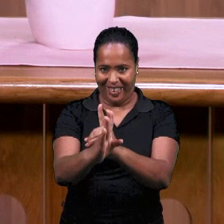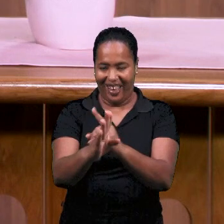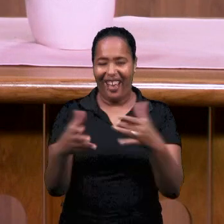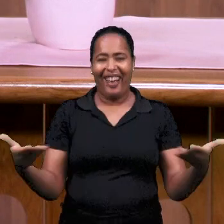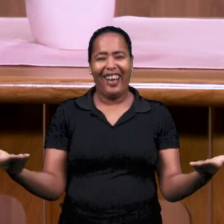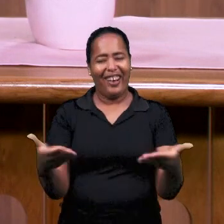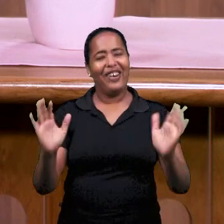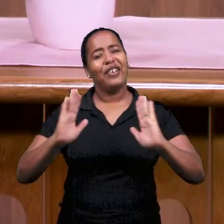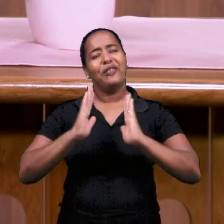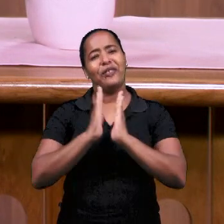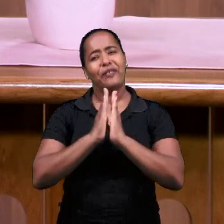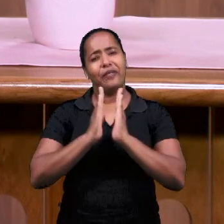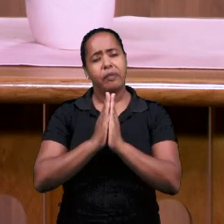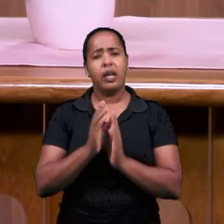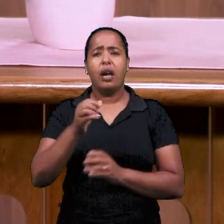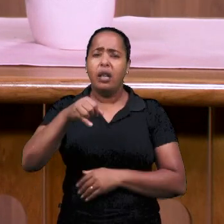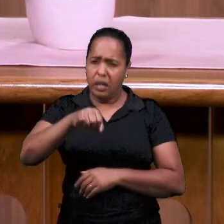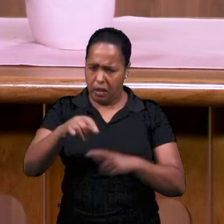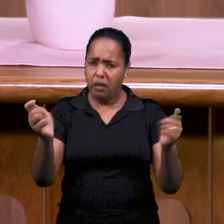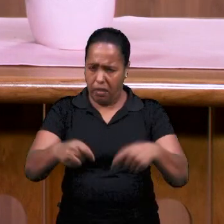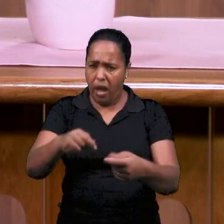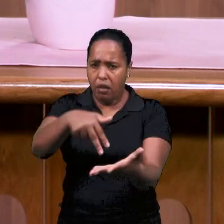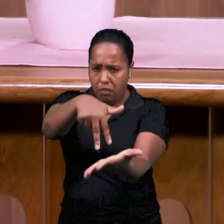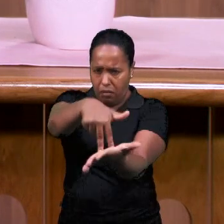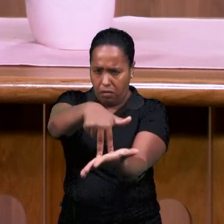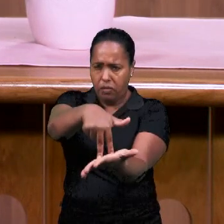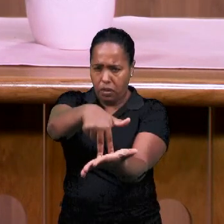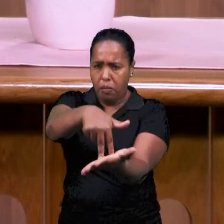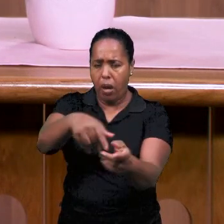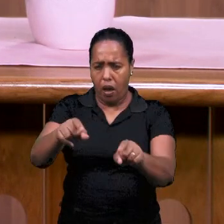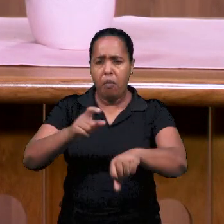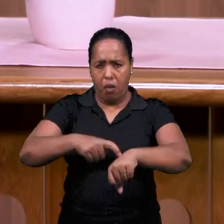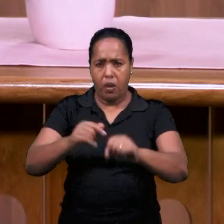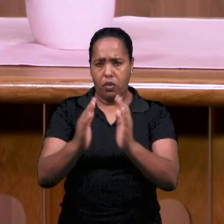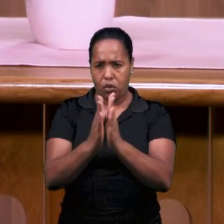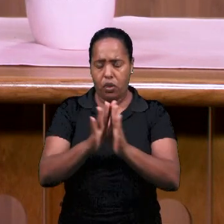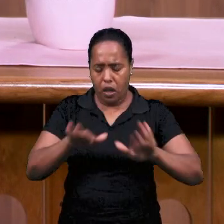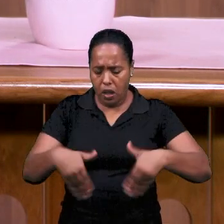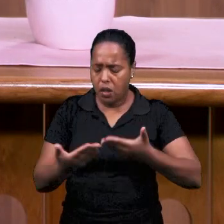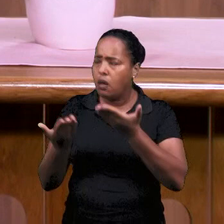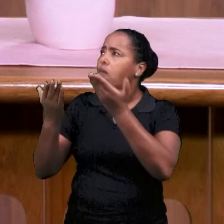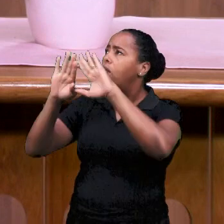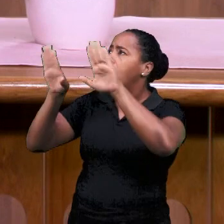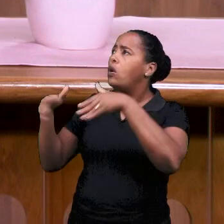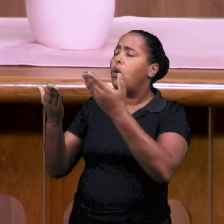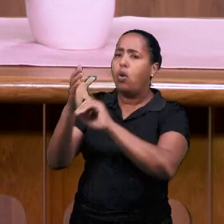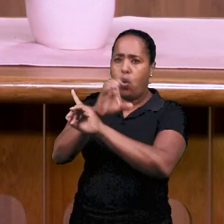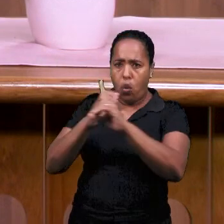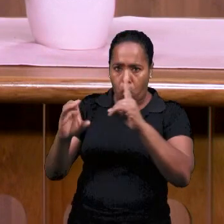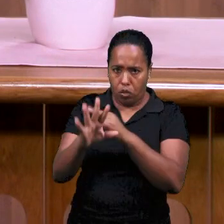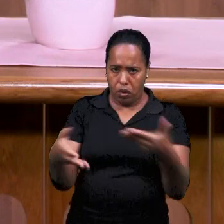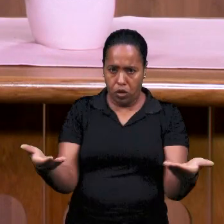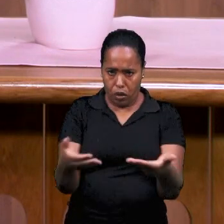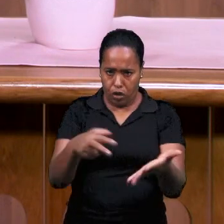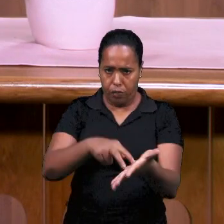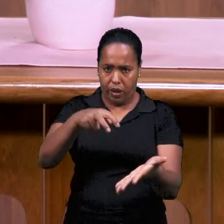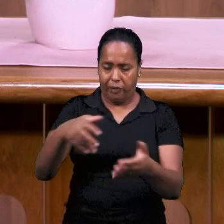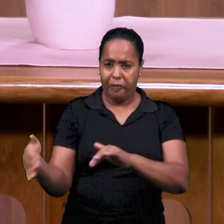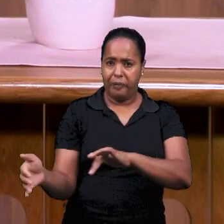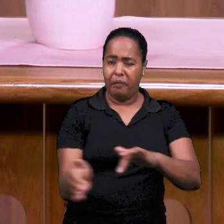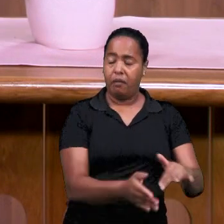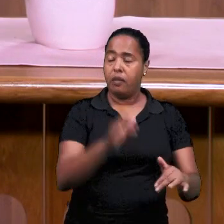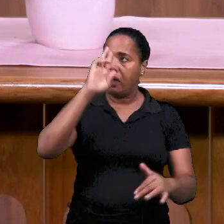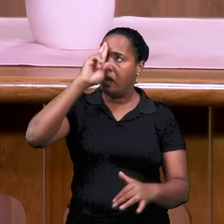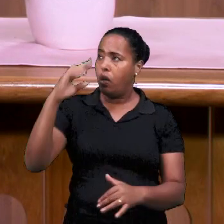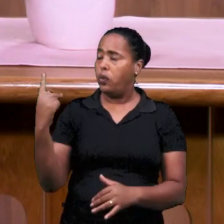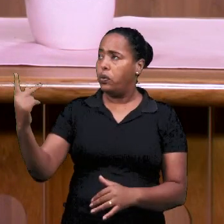arrive à la fin de l'école biblique dominicale, on va prier maintenant. Ceux qui peuvent, on se met debout pour ce moment de prière. Nous allons mettre sur l'autel du Seigneur le culte ce